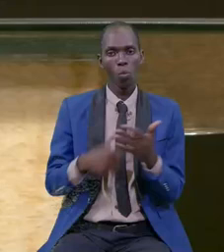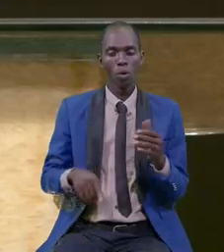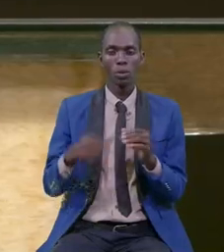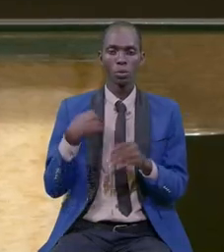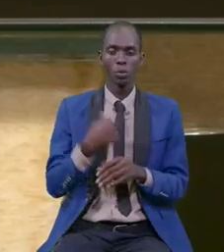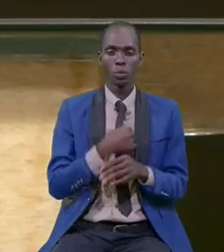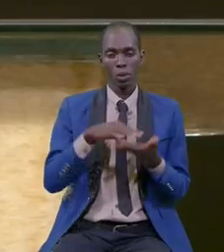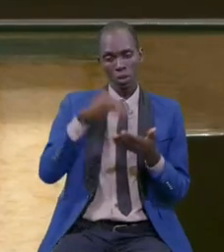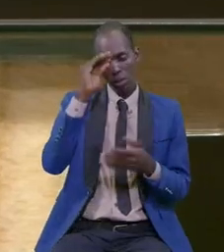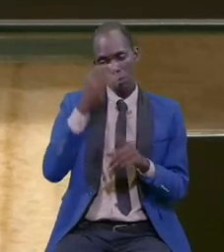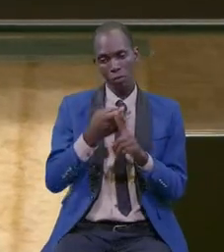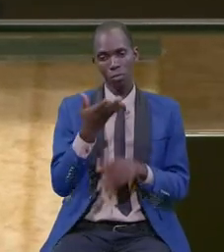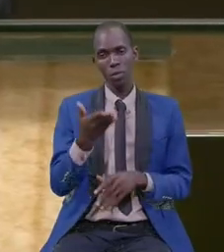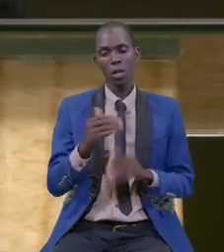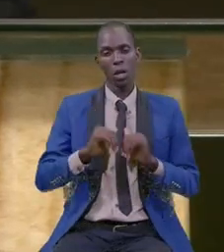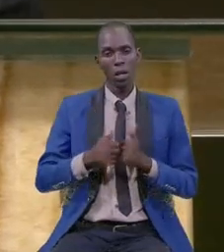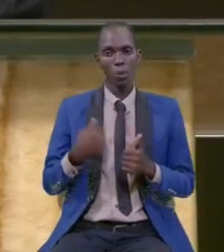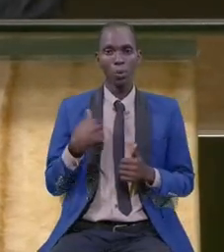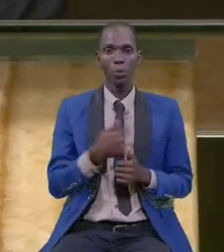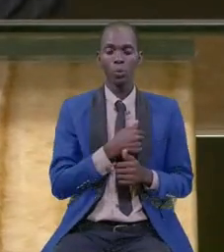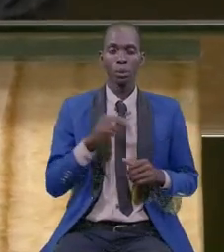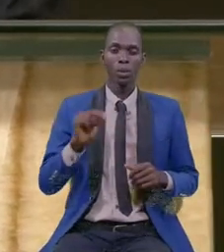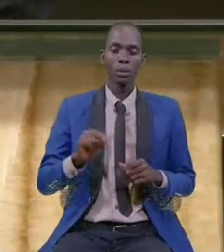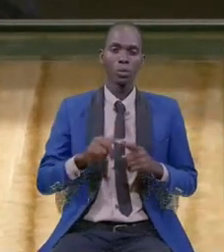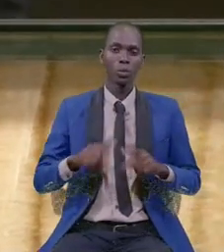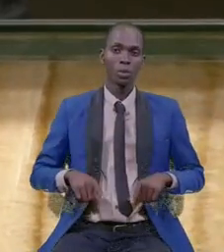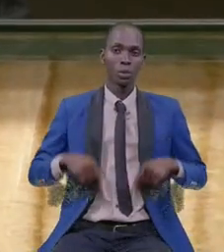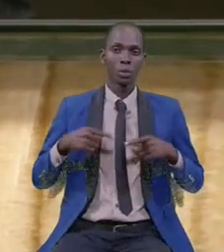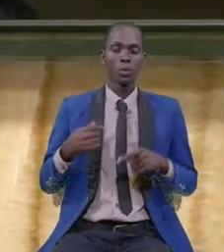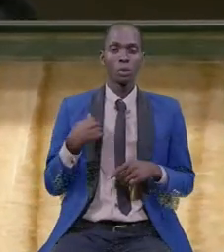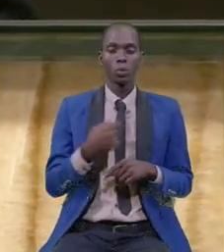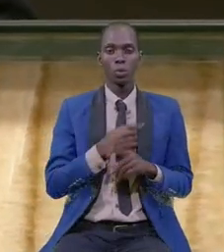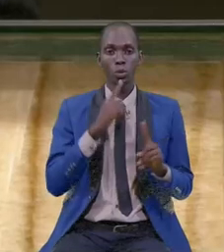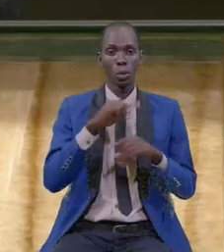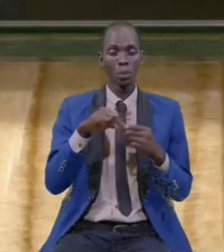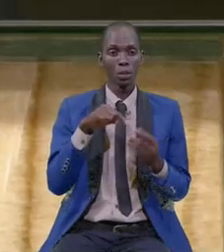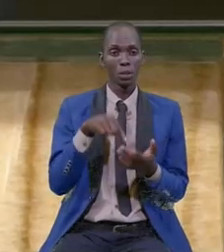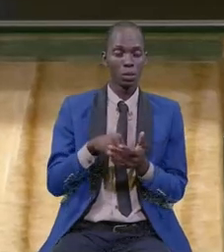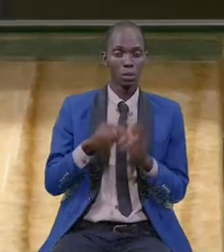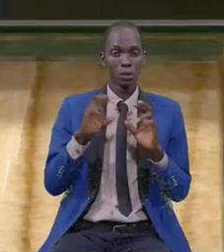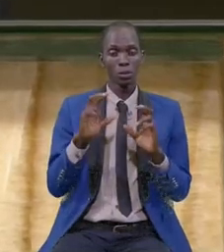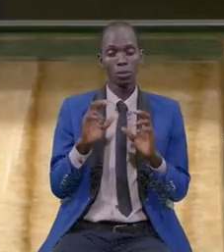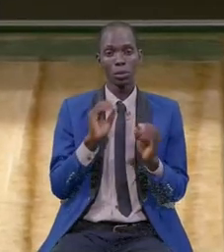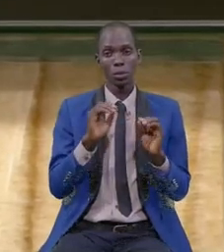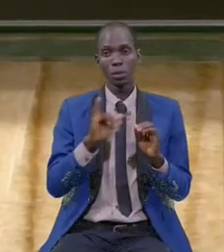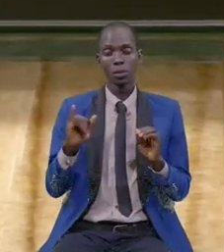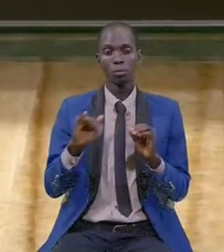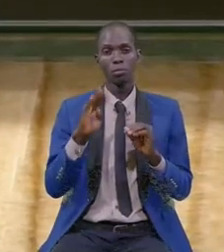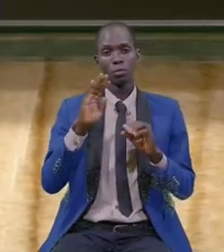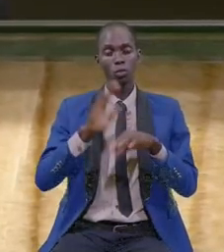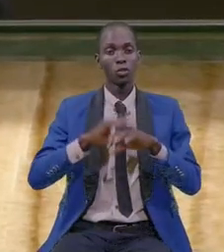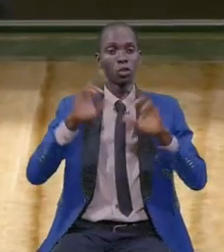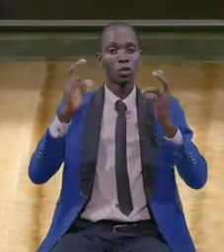cela nous enseigne ce que devons apprendre et comment devons relier cela nous parlons ce soir de